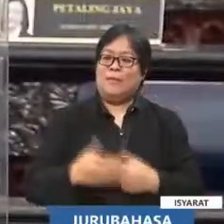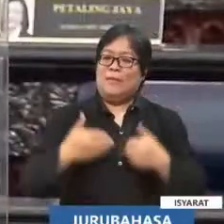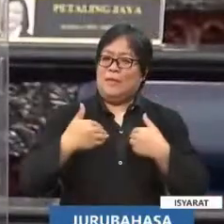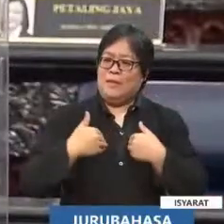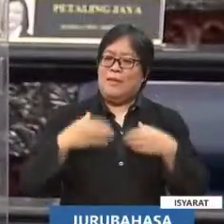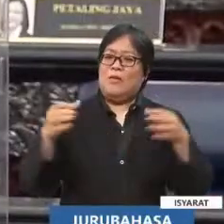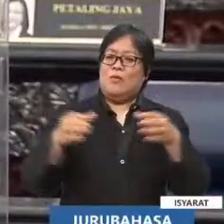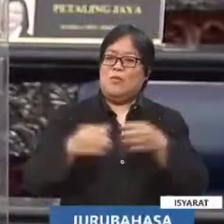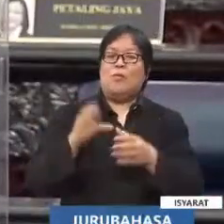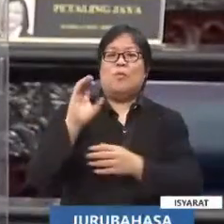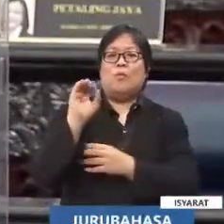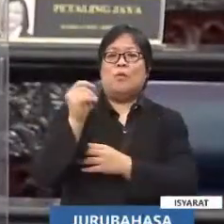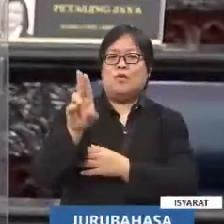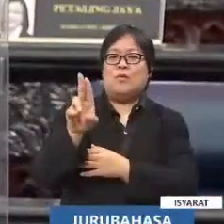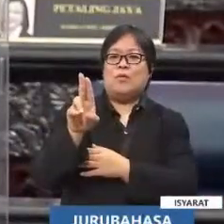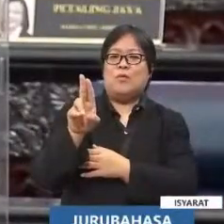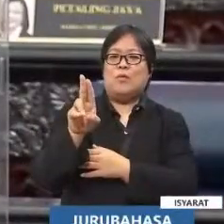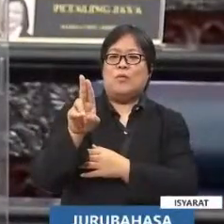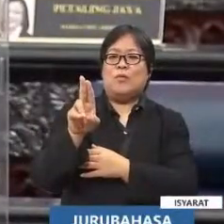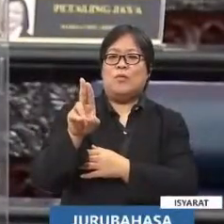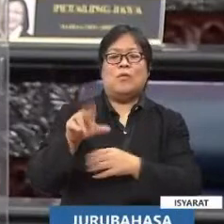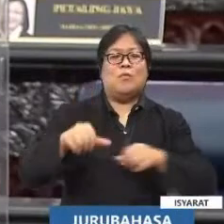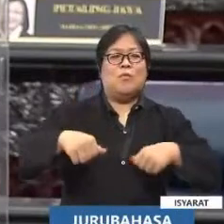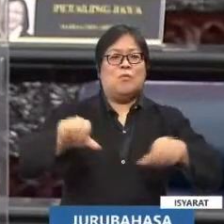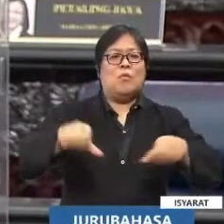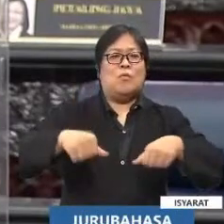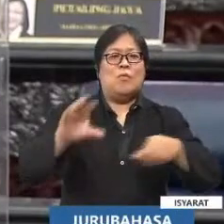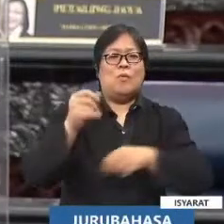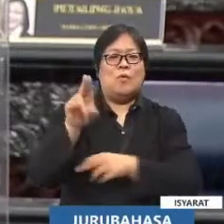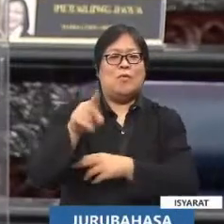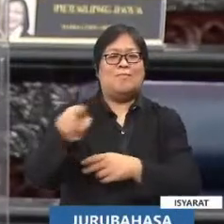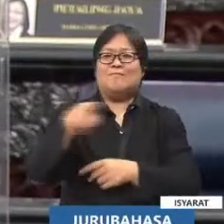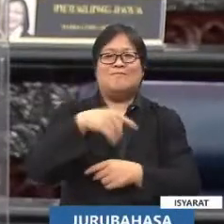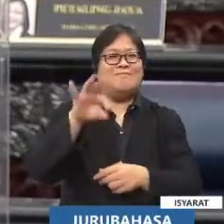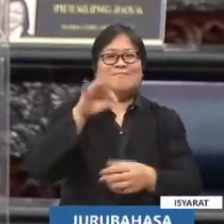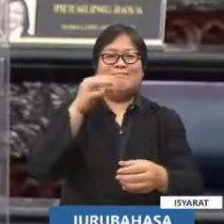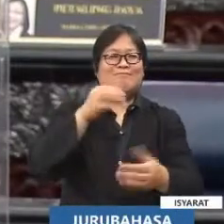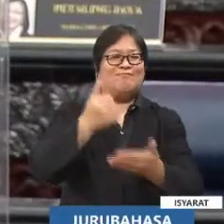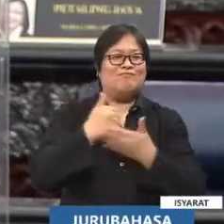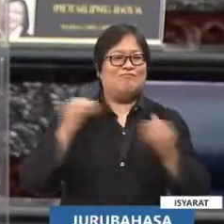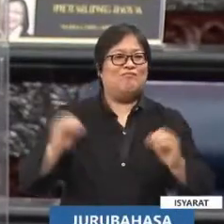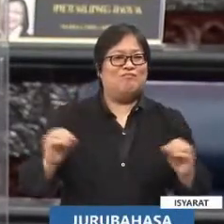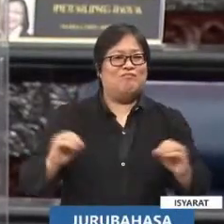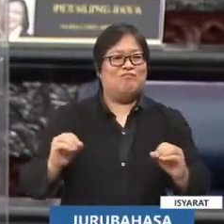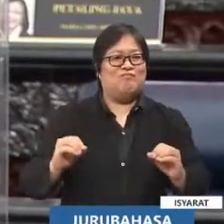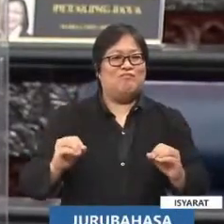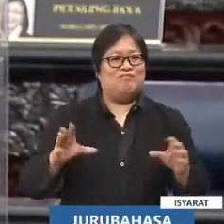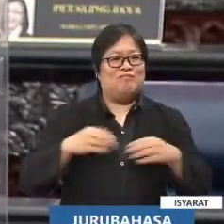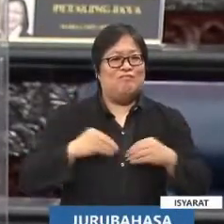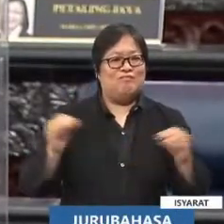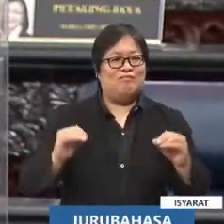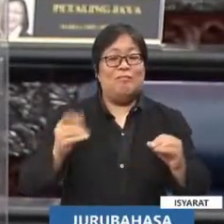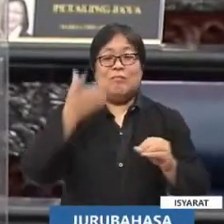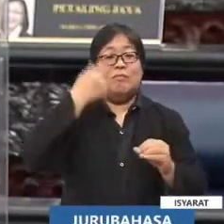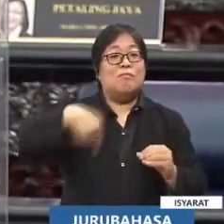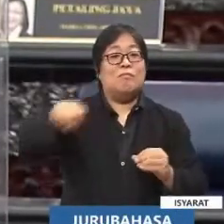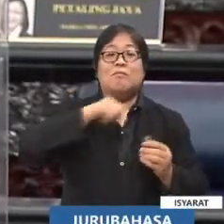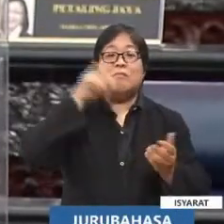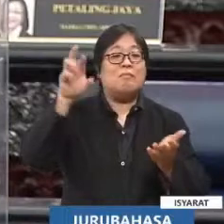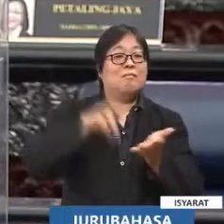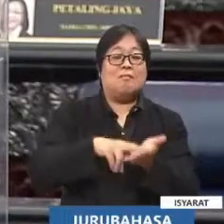Ada golongan OKU, tukang urut OKU yang tidak mendapat bantuan langsung kerana mereka tidak berdaftar